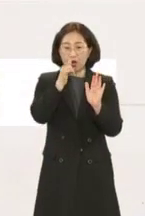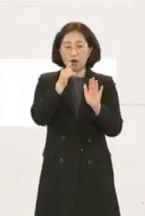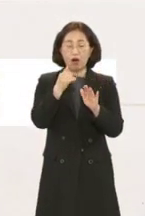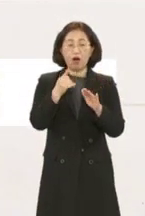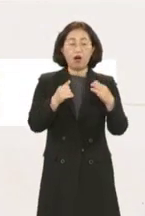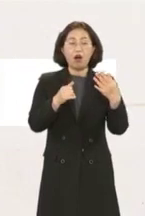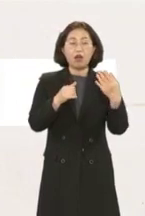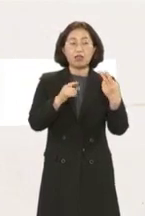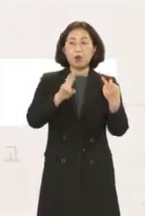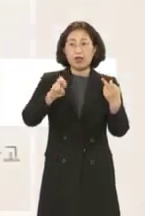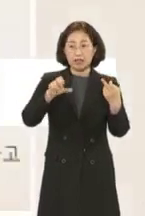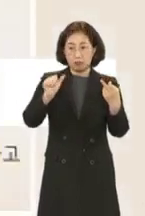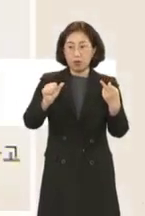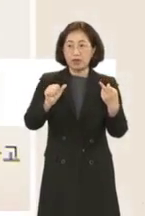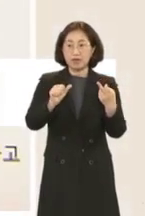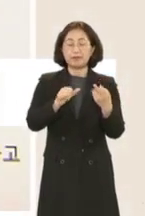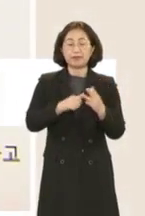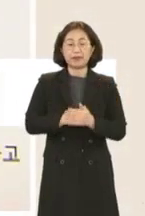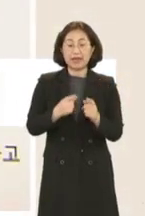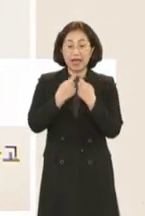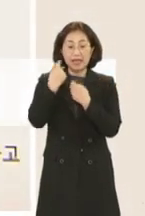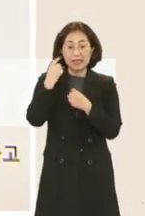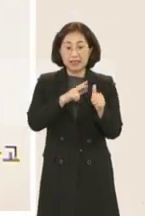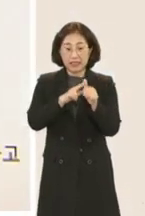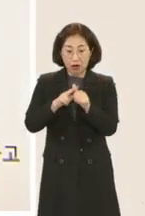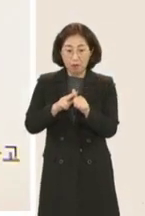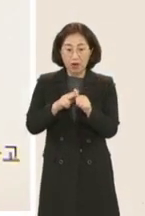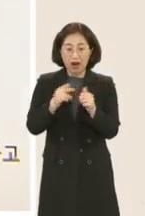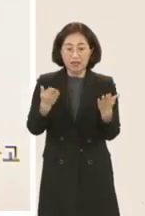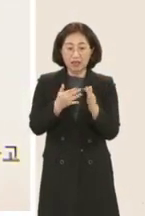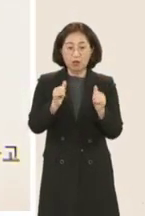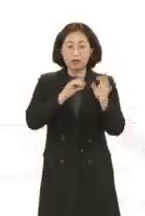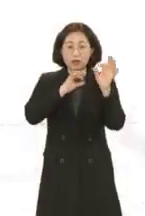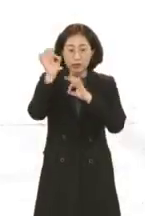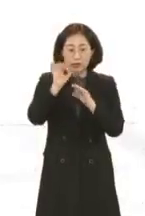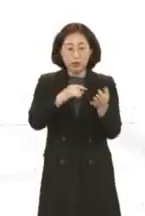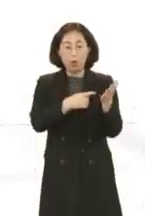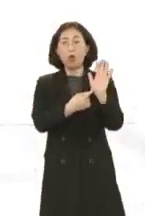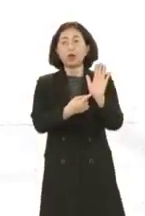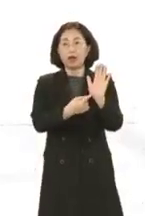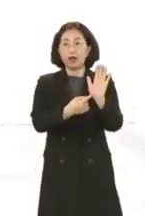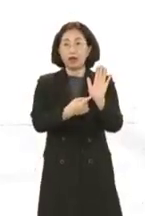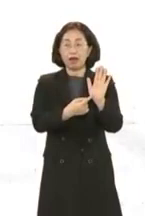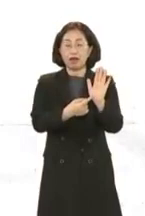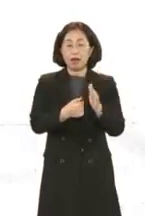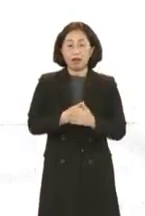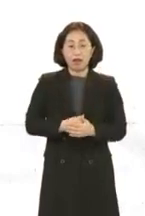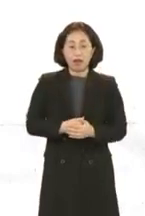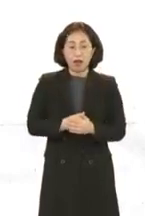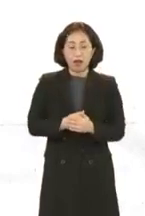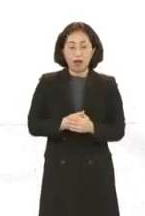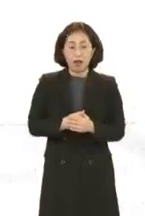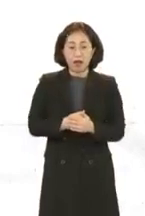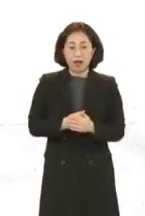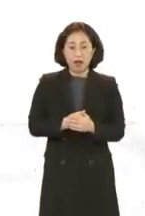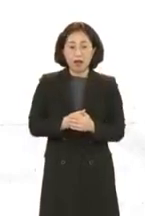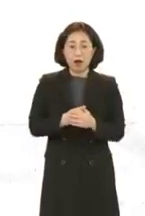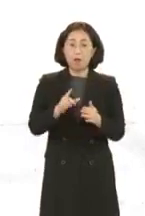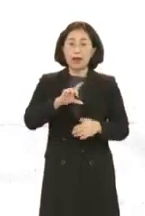담당 직원의 실수로 건축물 소유자의 개인정보가 공개됐다는 내용이었습니다. 정상적인 상황이라면 건축물